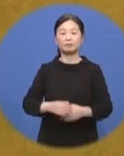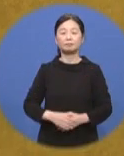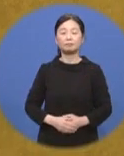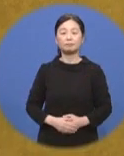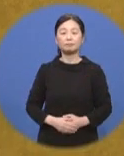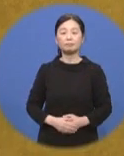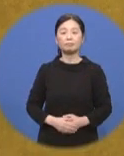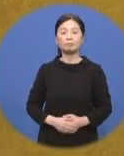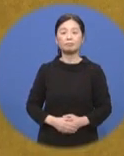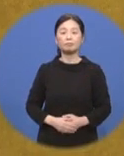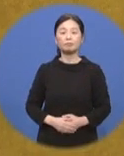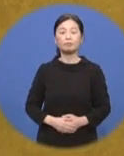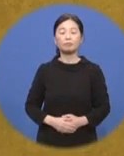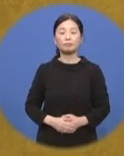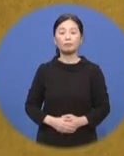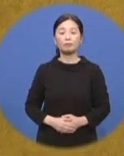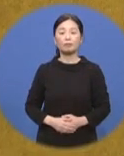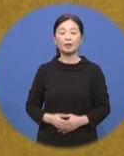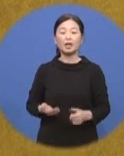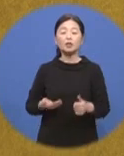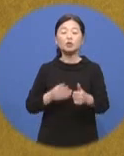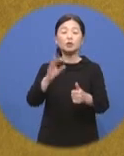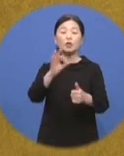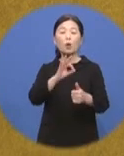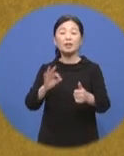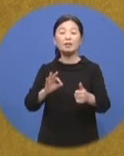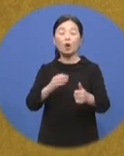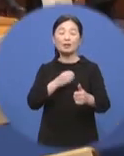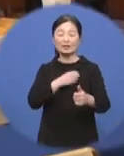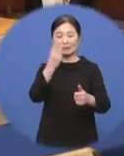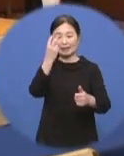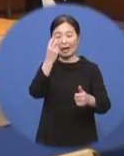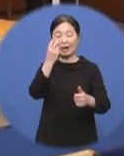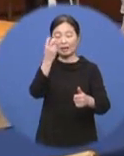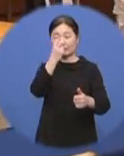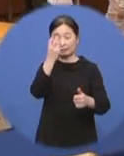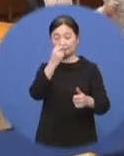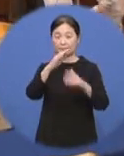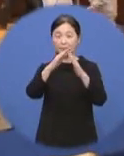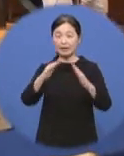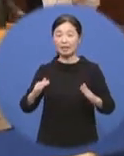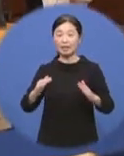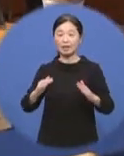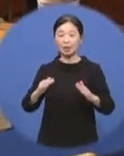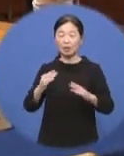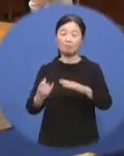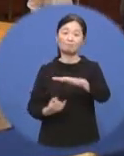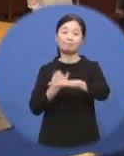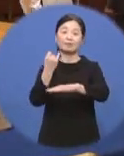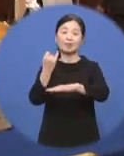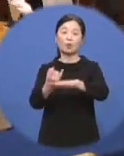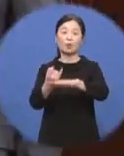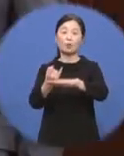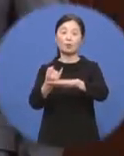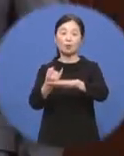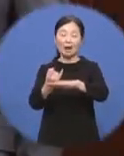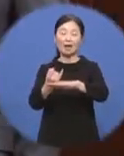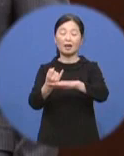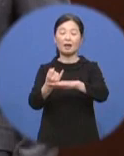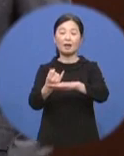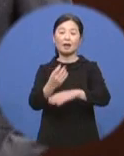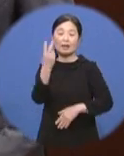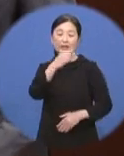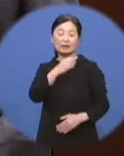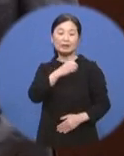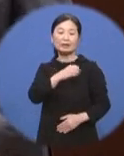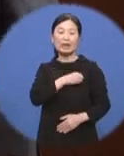続いてプレミア和歌山推奨品審査委員会の残間理恵子委員長が審査委員特別賞と